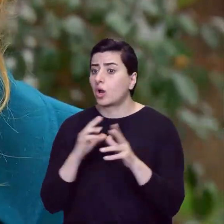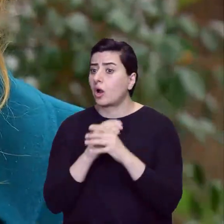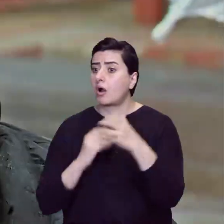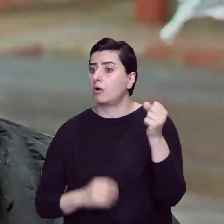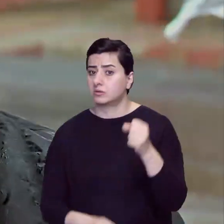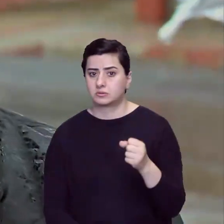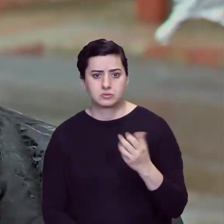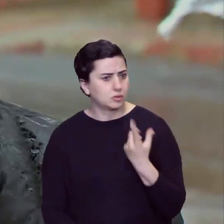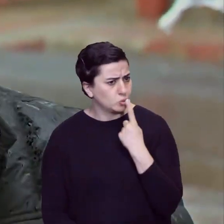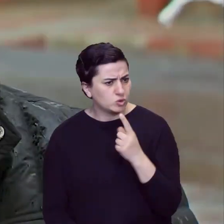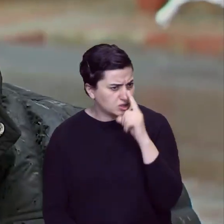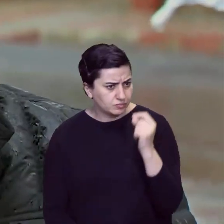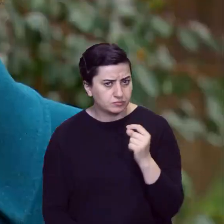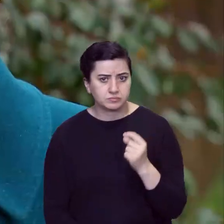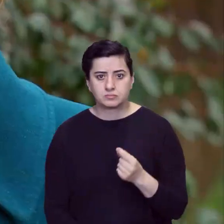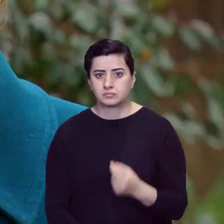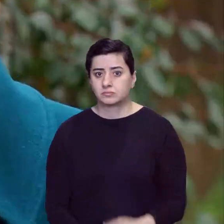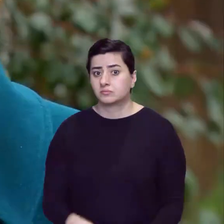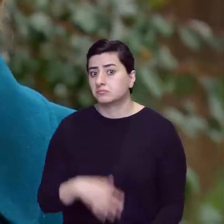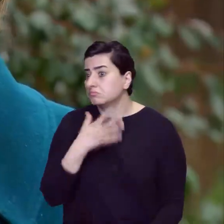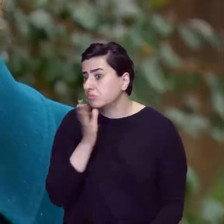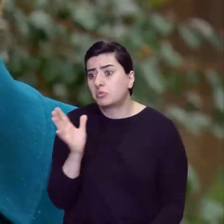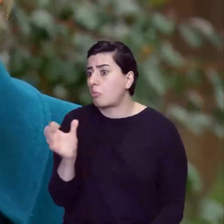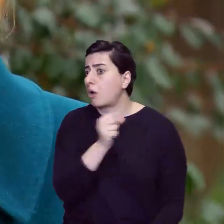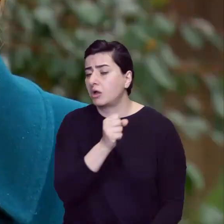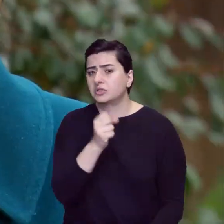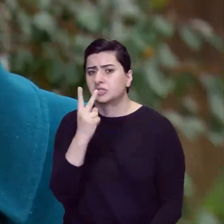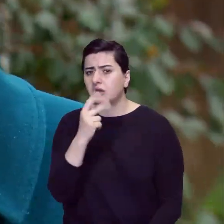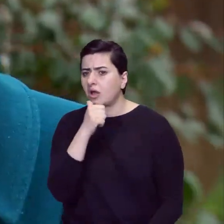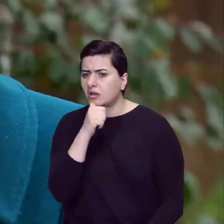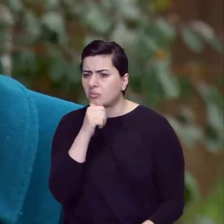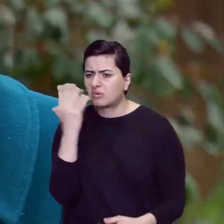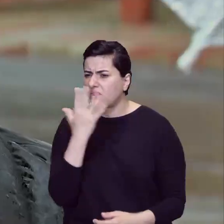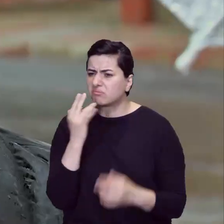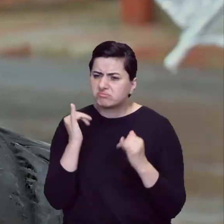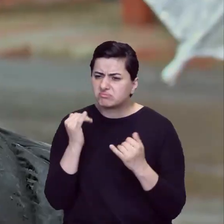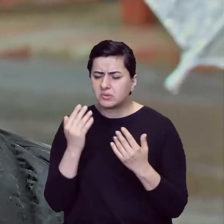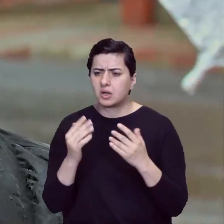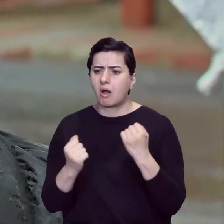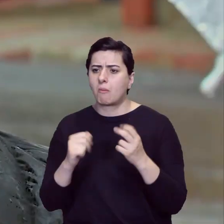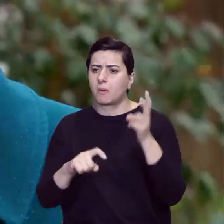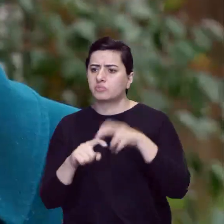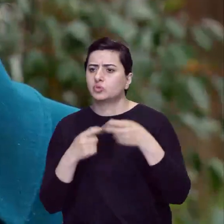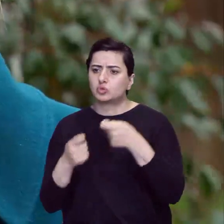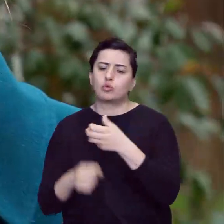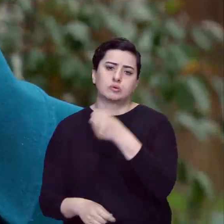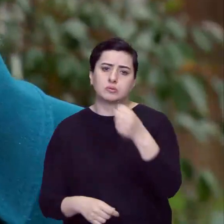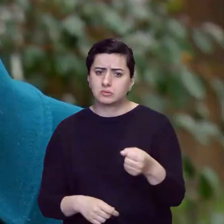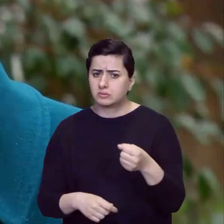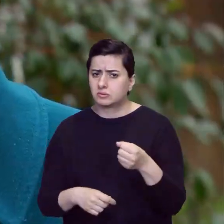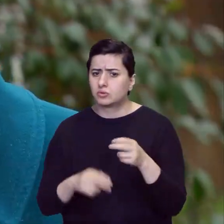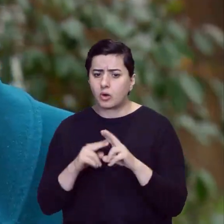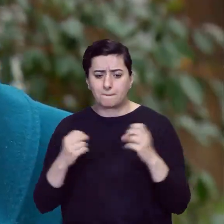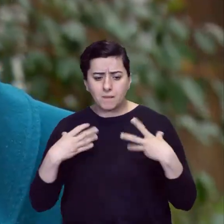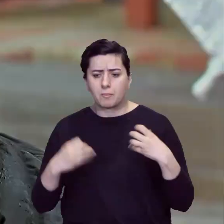kaçırdılar Alper. Ne diyorsun sen? Kim kaçırdı? Kaçırdılar işte. Böyle iki tane karanlık tipli adam arabaya bindirdi. Koray bırakın beni